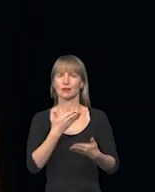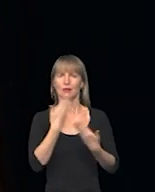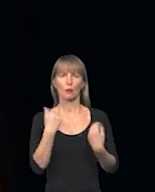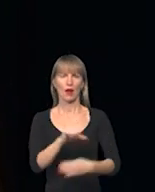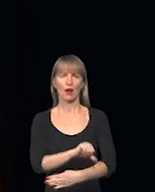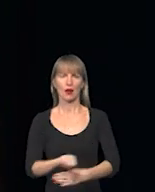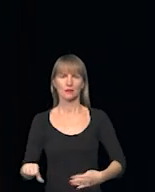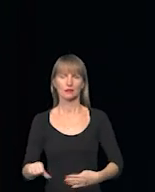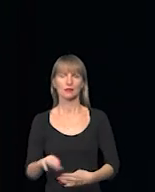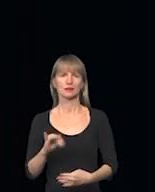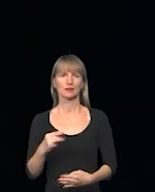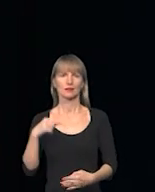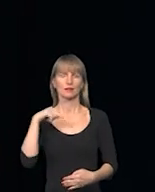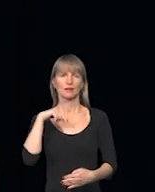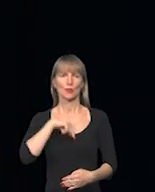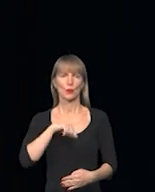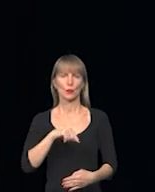і креативити можна